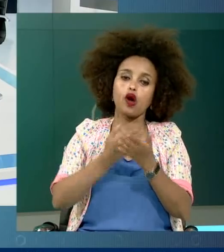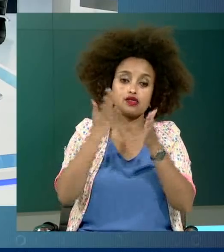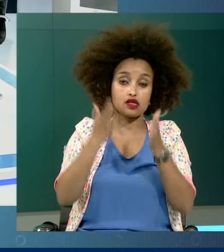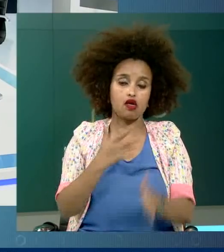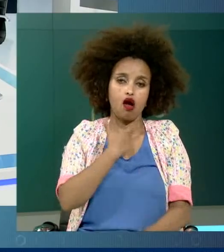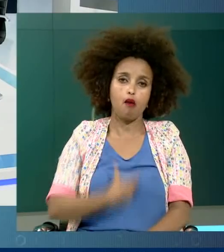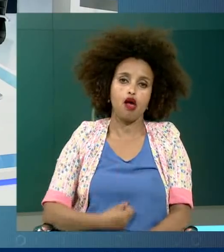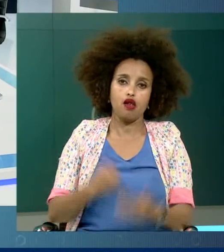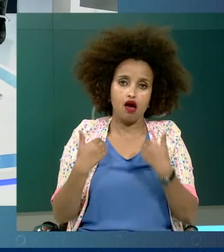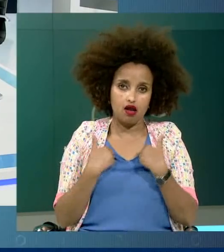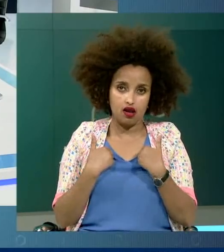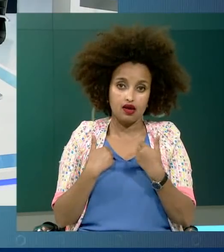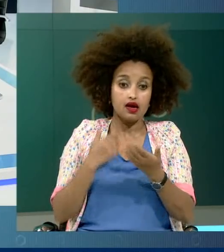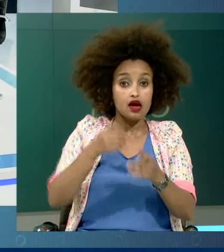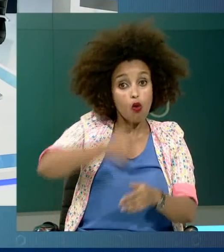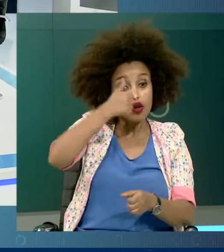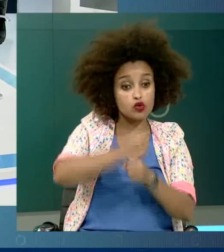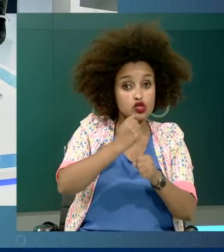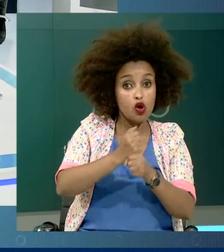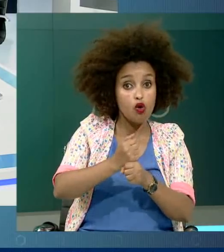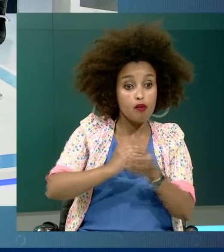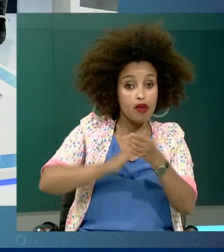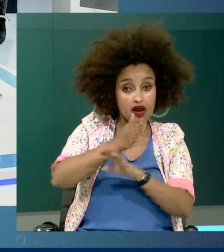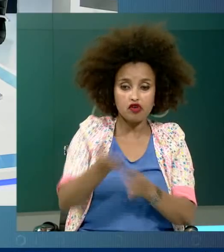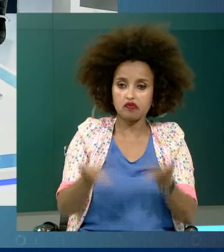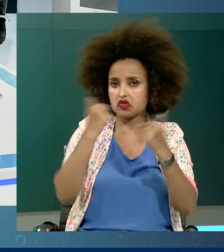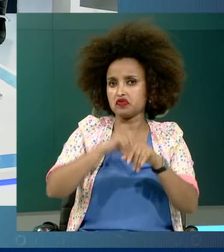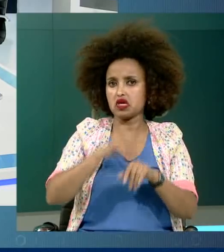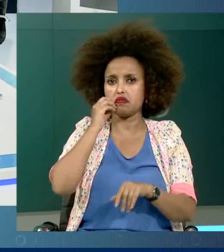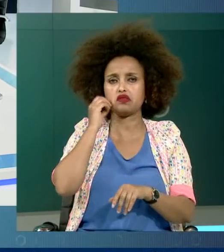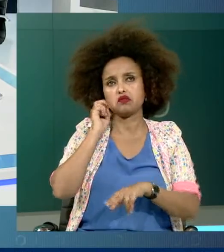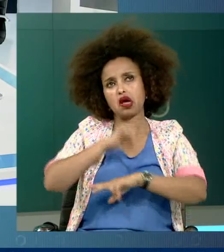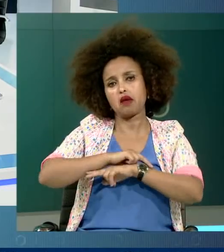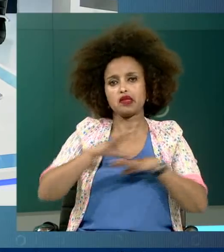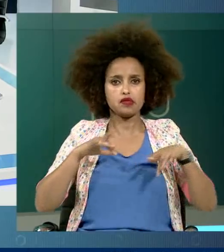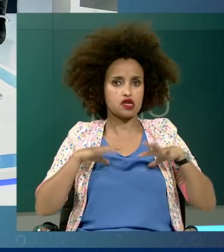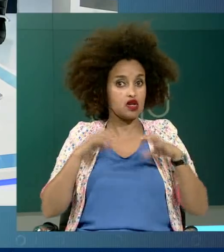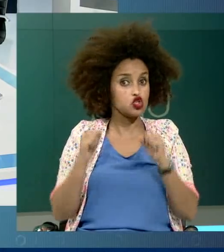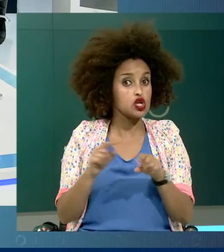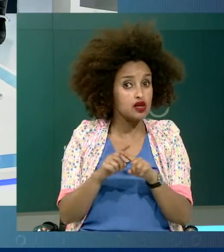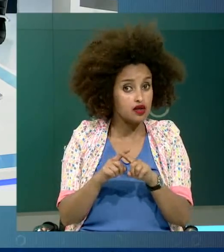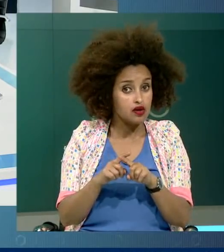100 ጋዜጠኛ ከመደበኛ ስራው ባሻገር በትርፍ ሰዓቱ ቤቱ መቀመጥ ይችላል። ከቤተሰቡ ጋር ጊዜውን ማሳለፍ